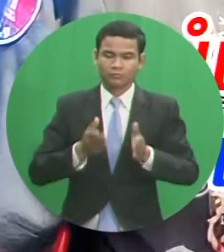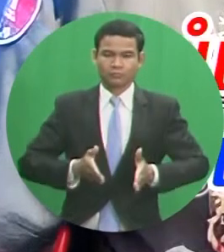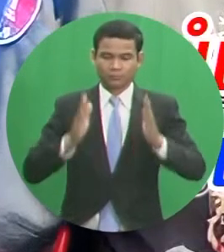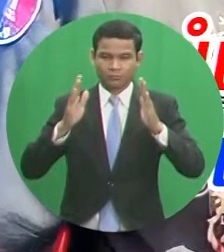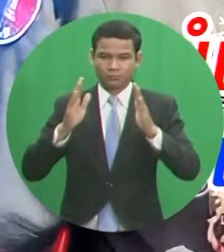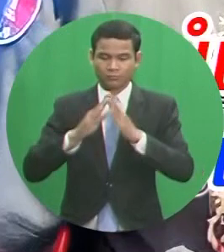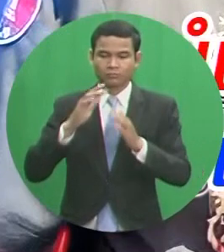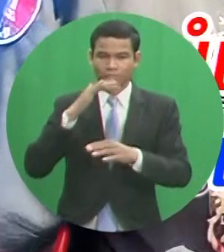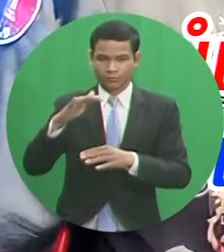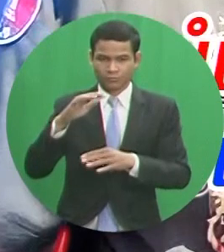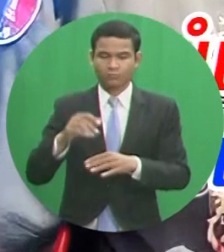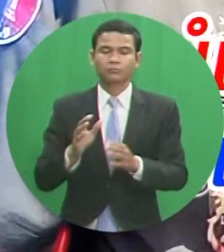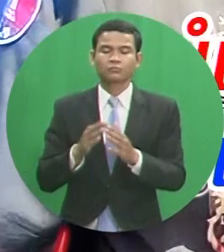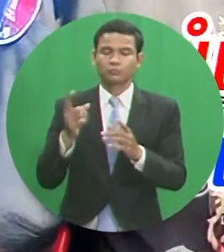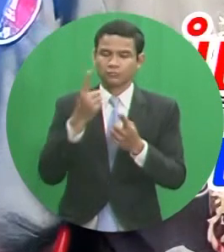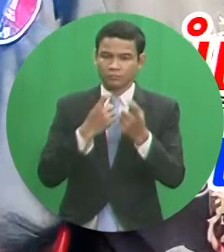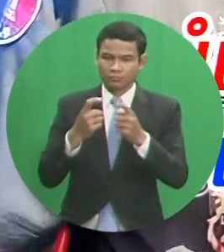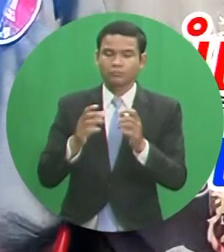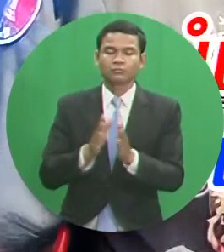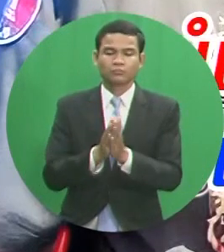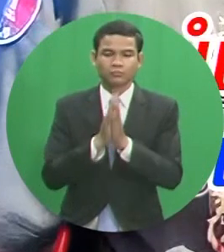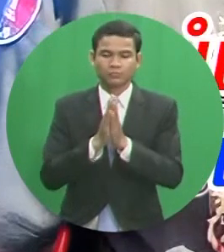នោះហើយមកសួរយោបល់ដល់ខ្ញុំ